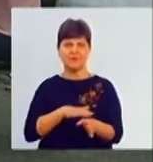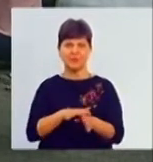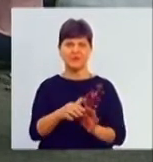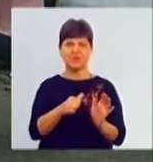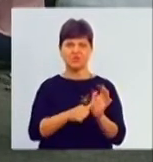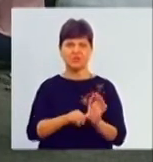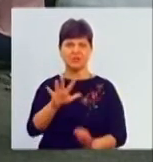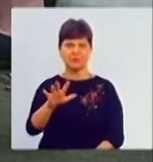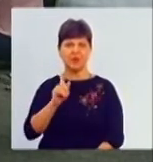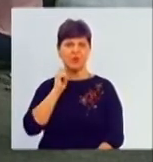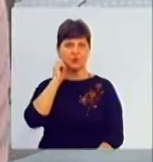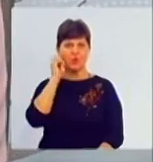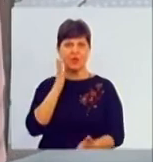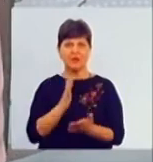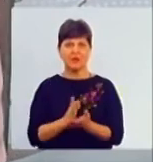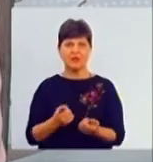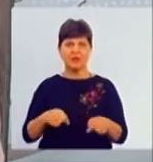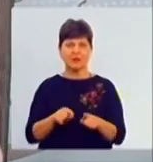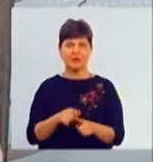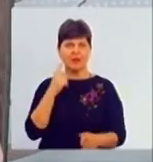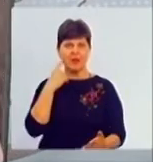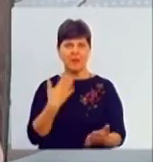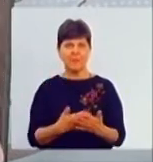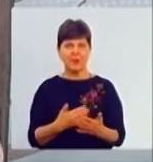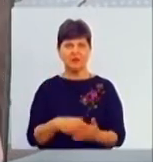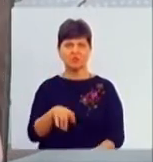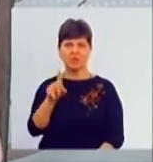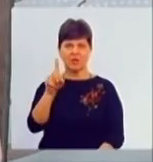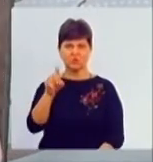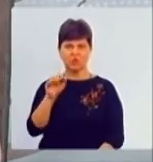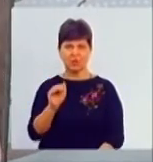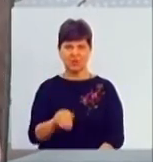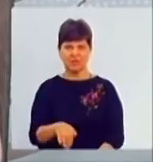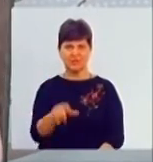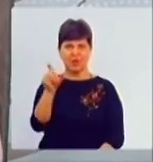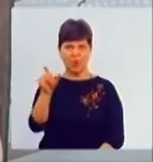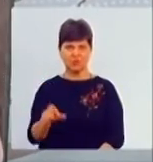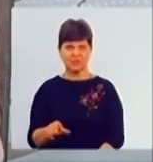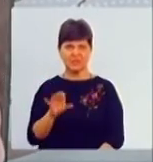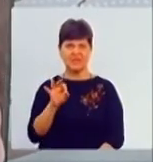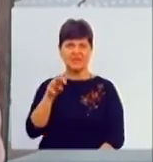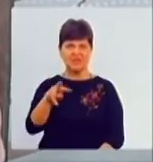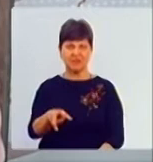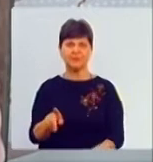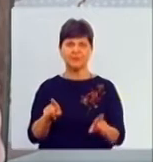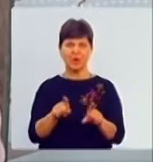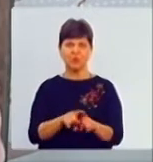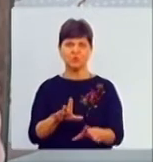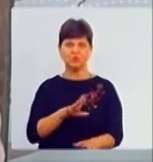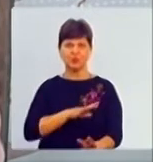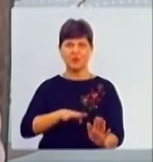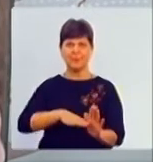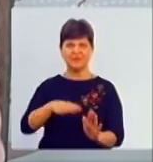років, і таких у нас вже майже 100 тисяч осіб, і їм також було підвищено